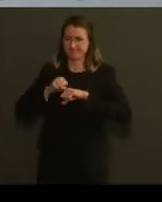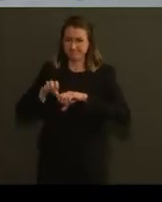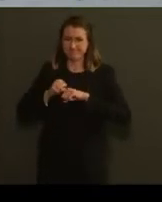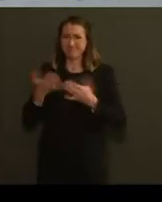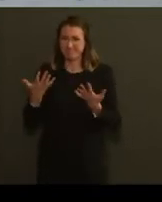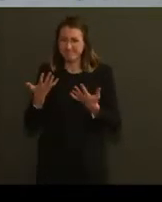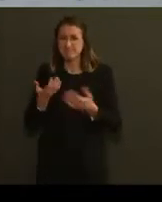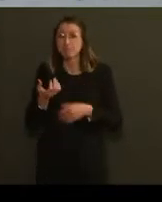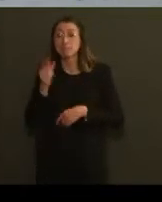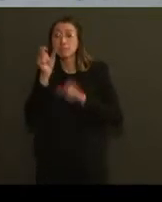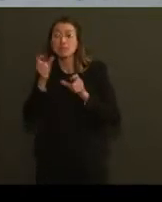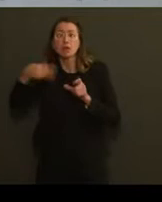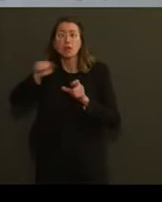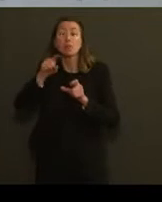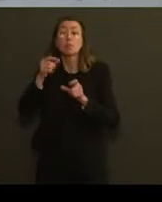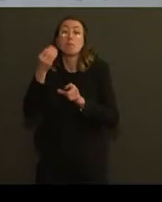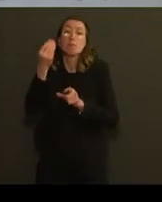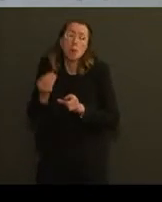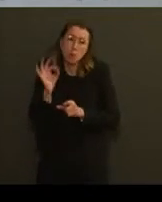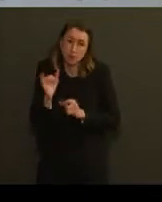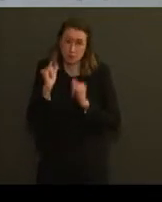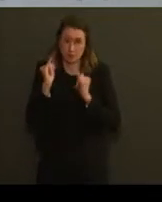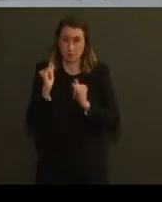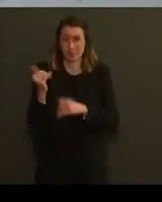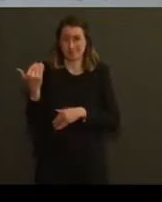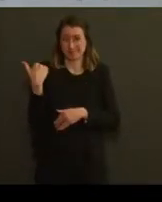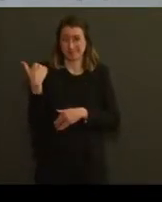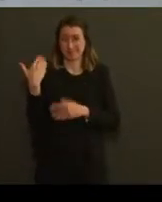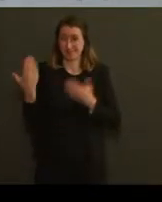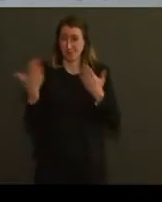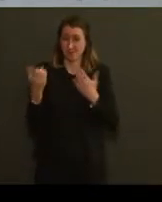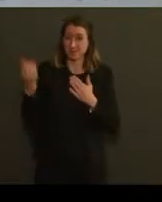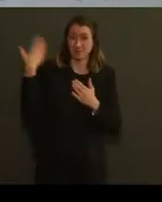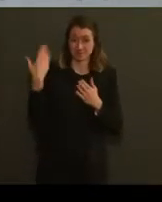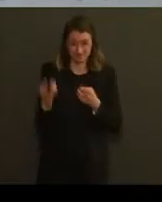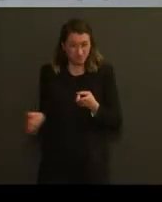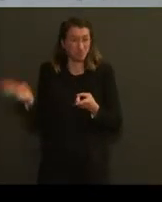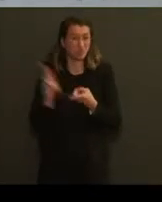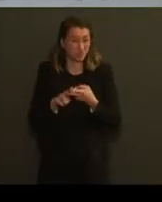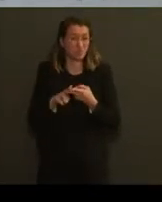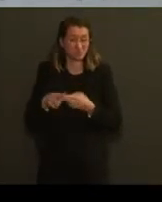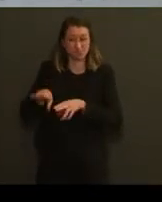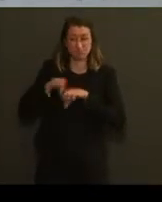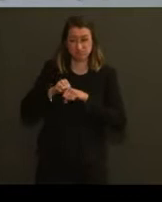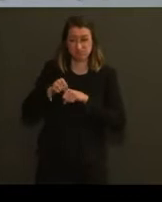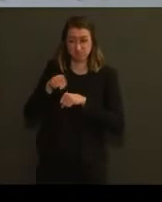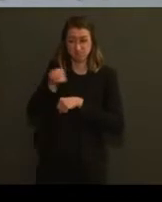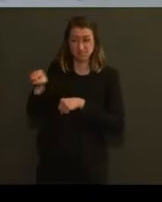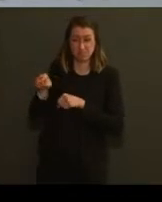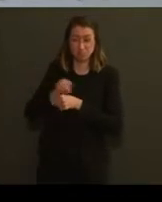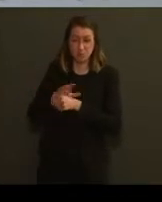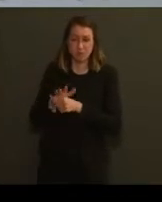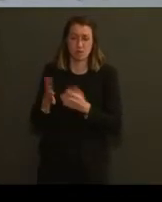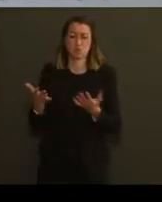diapositive, il a encore doublé par rapport à la semaine précédente. Ces chiffres sont valables pour